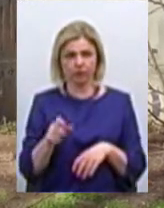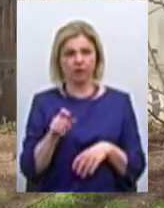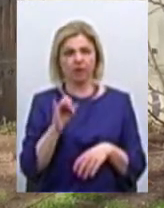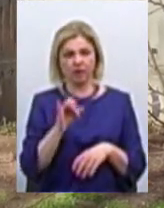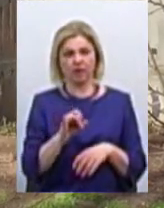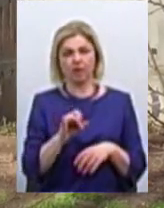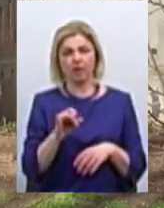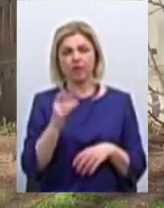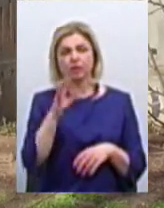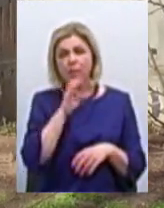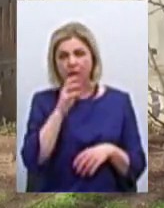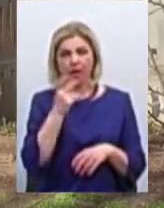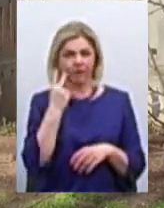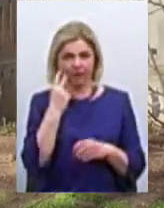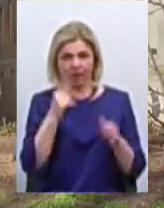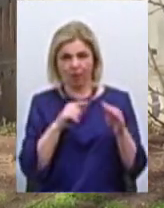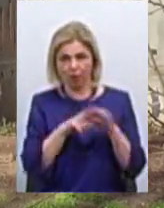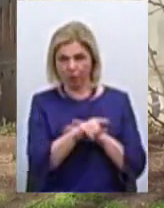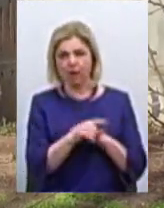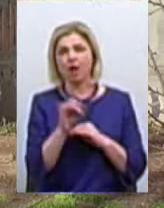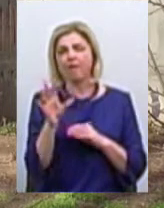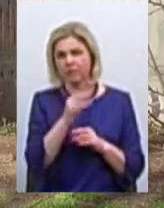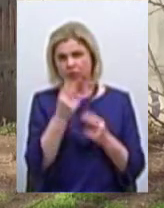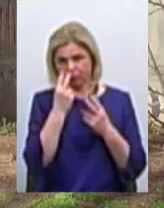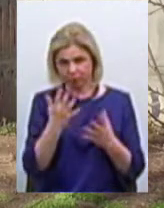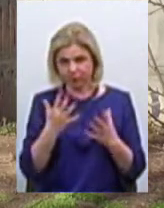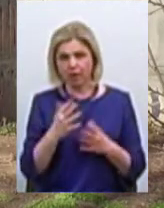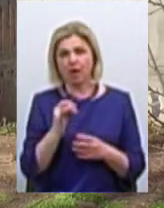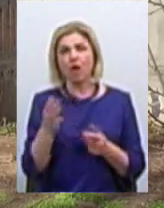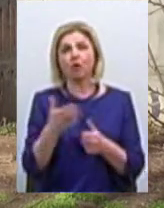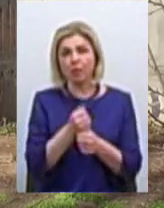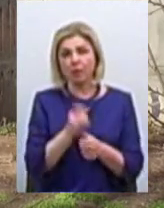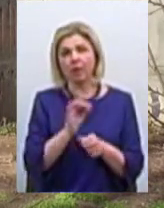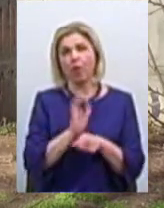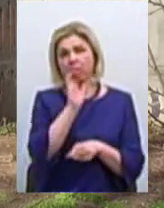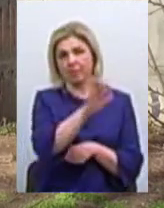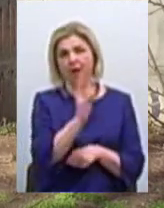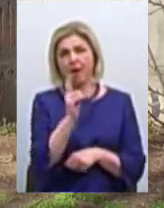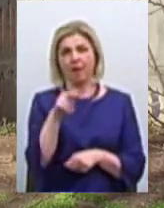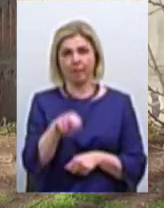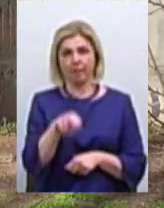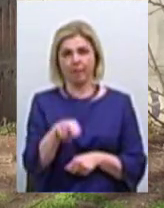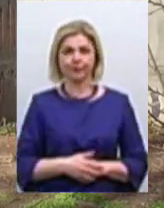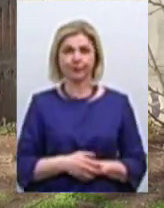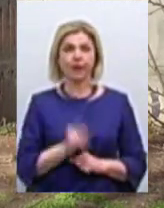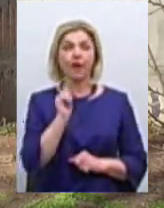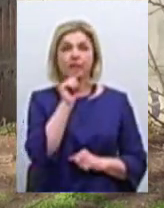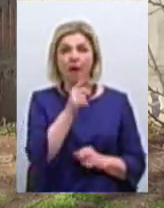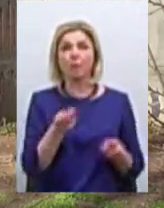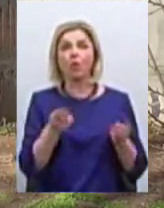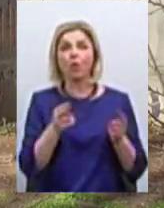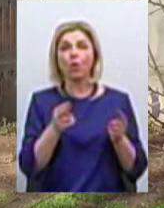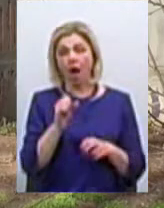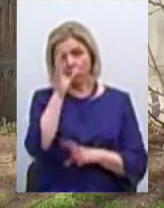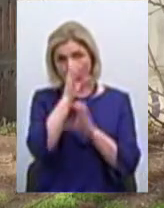завжди тікають. Тобто були всі признаки. Ми її відловили, відвезли на КП. Там залишили, і ночі вона